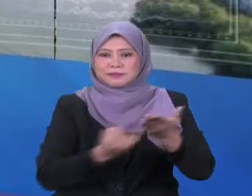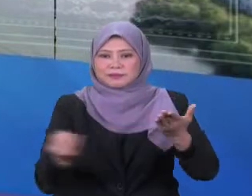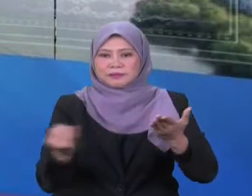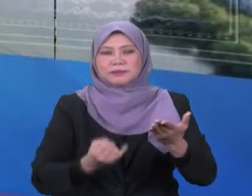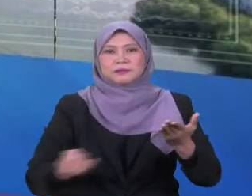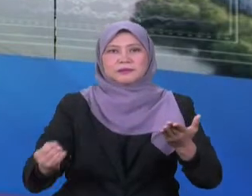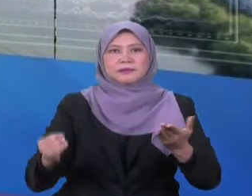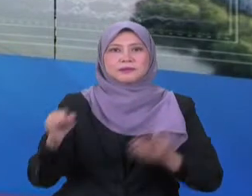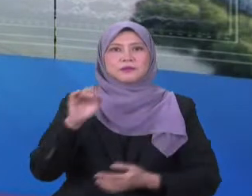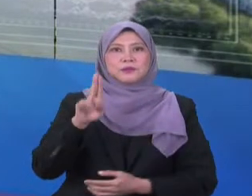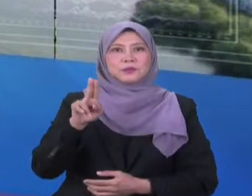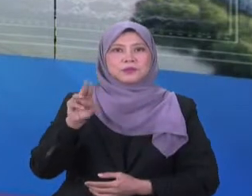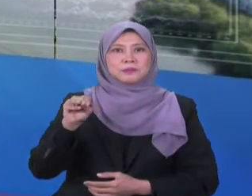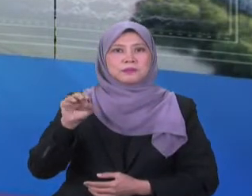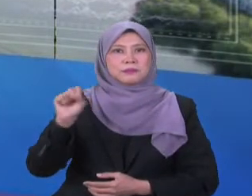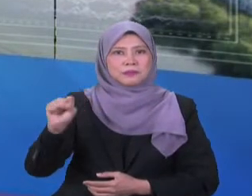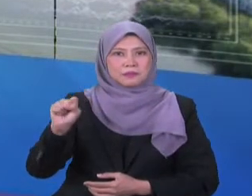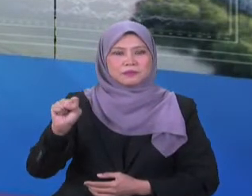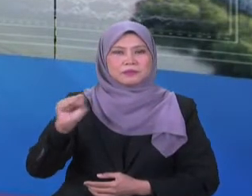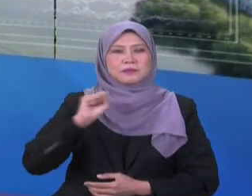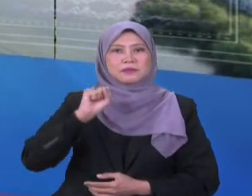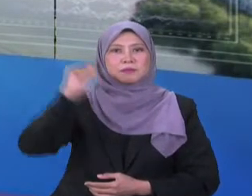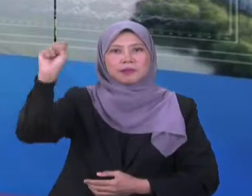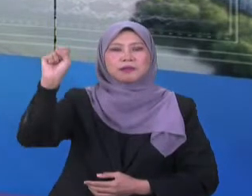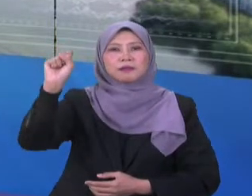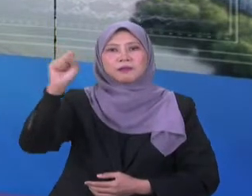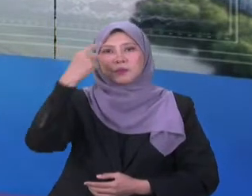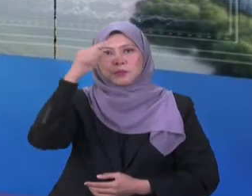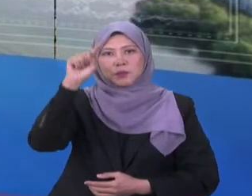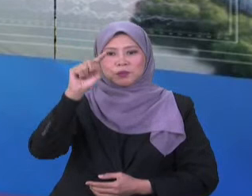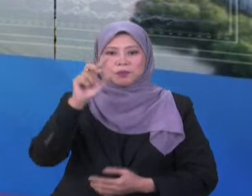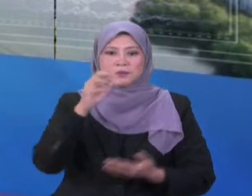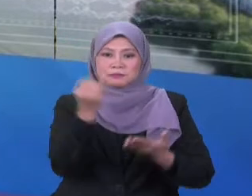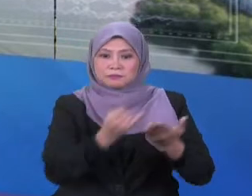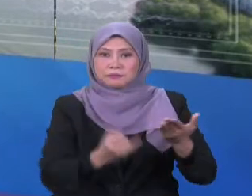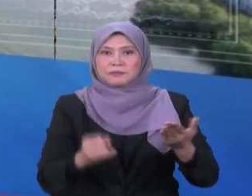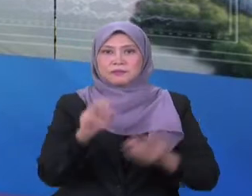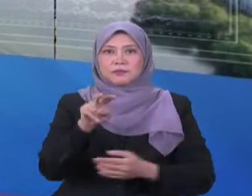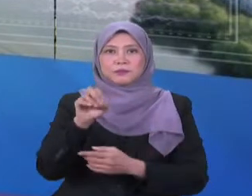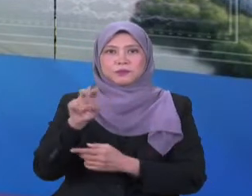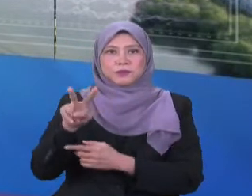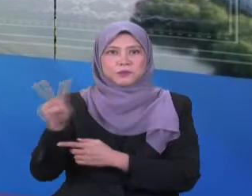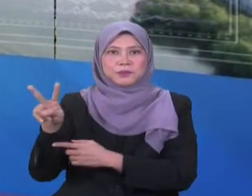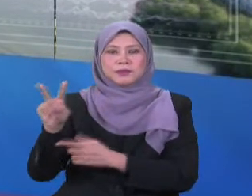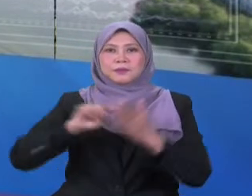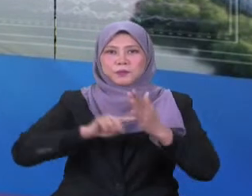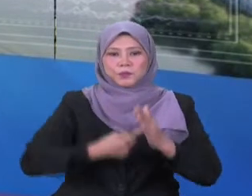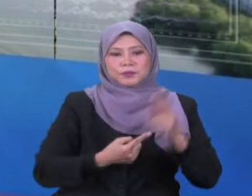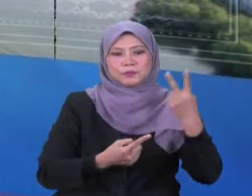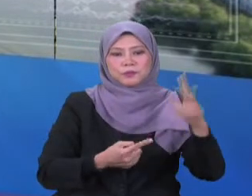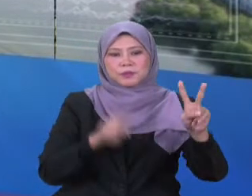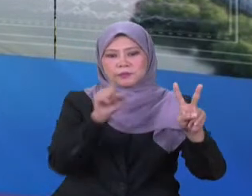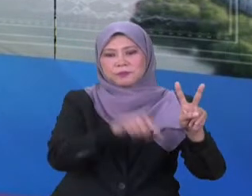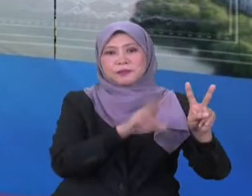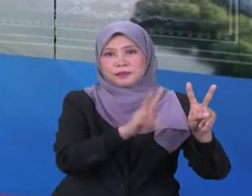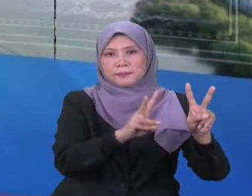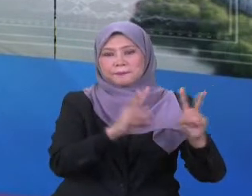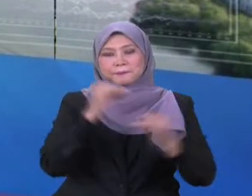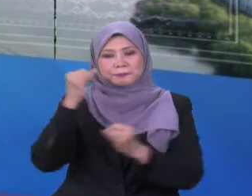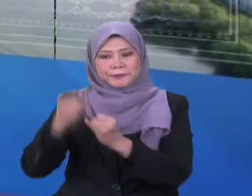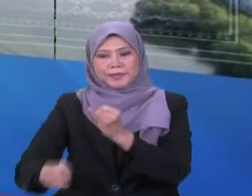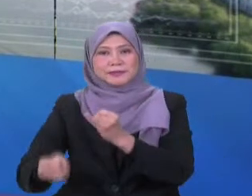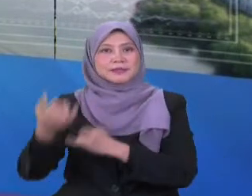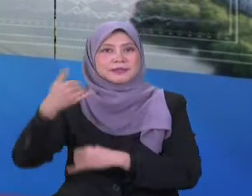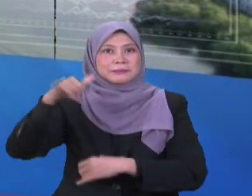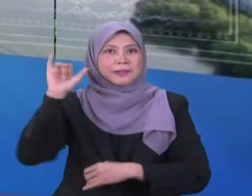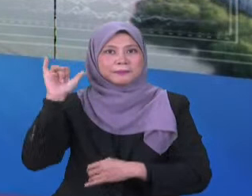Universiti Malaysia Sabah Yohanes sempurna program hal karya 2022 program bermula 12juni yang berakhir semalam itu